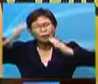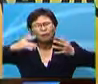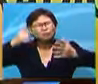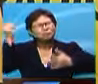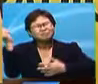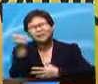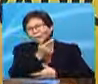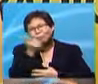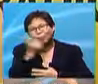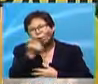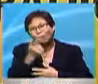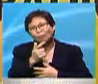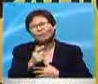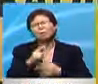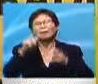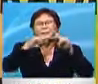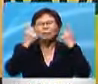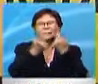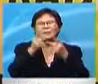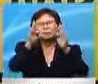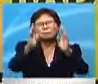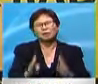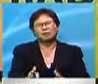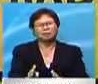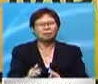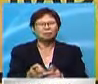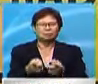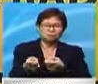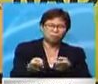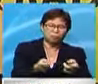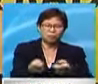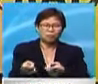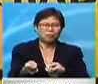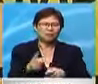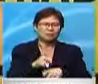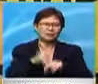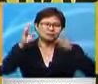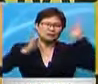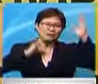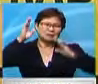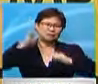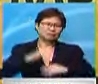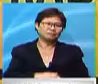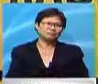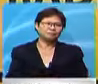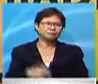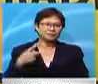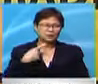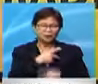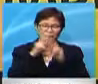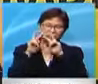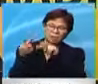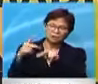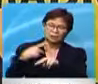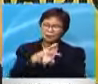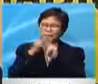mu Parti perkauman memerintah tanah air dan kita lihat daripada pertuumbuhan segayung